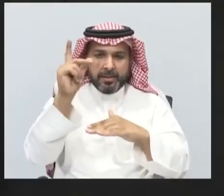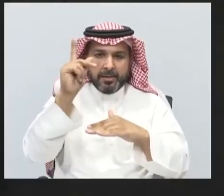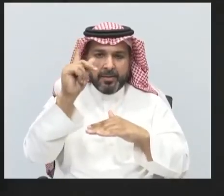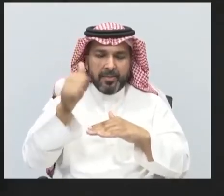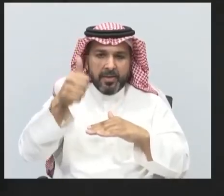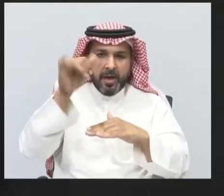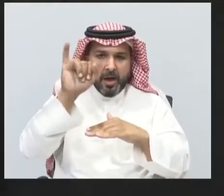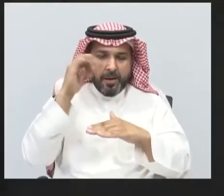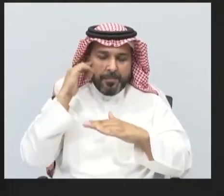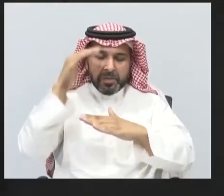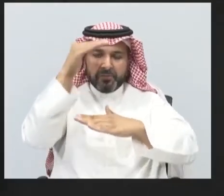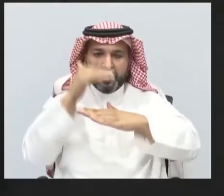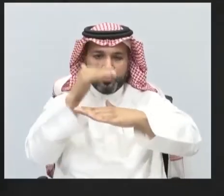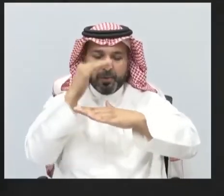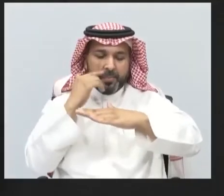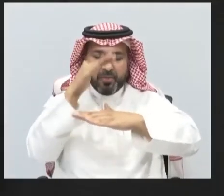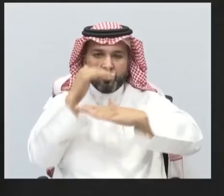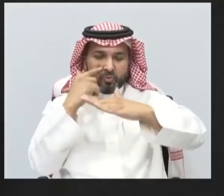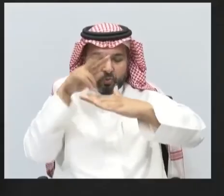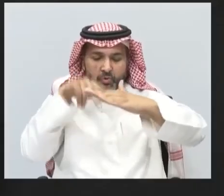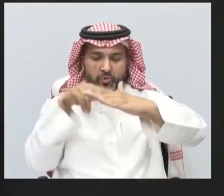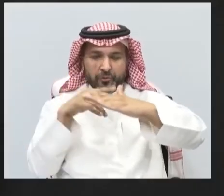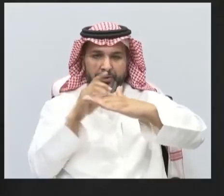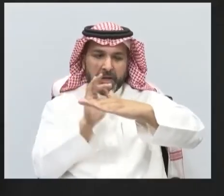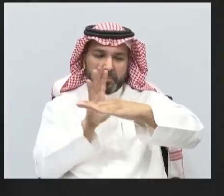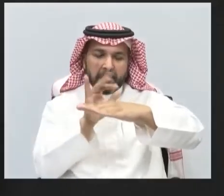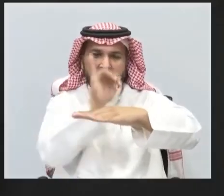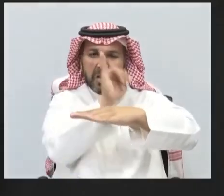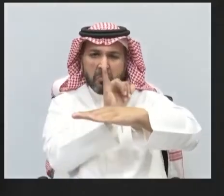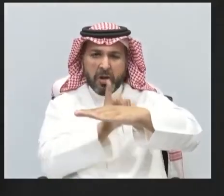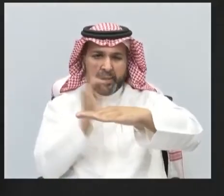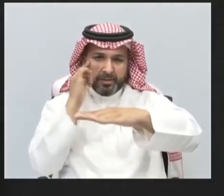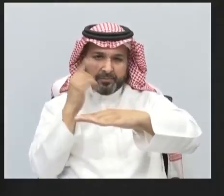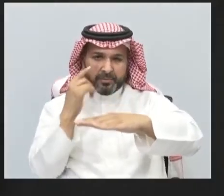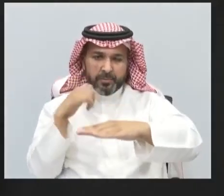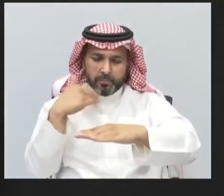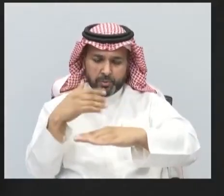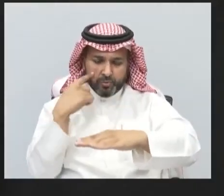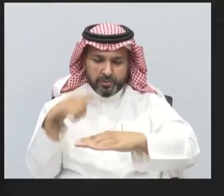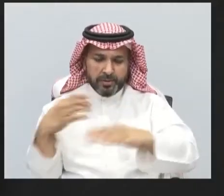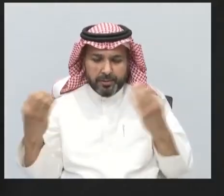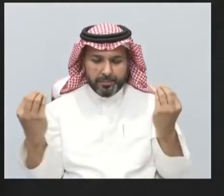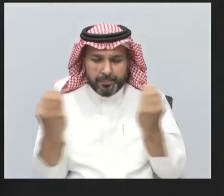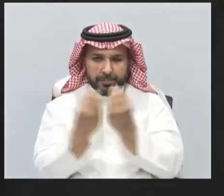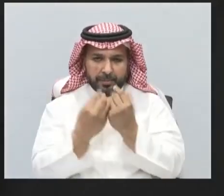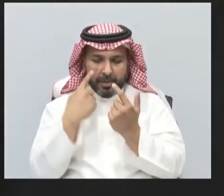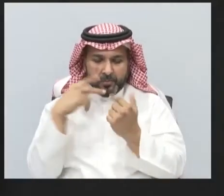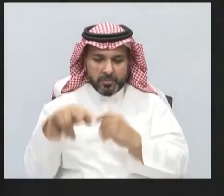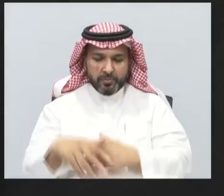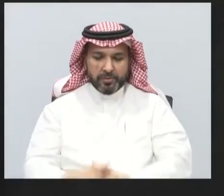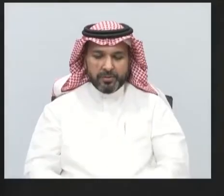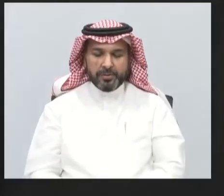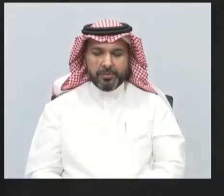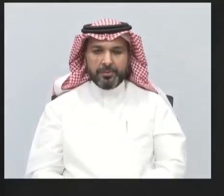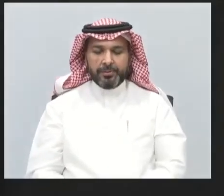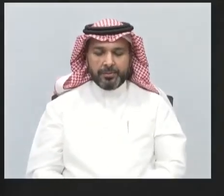التقاطع بكذا يكون عندي نقطتين النقطه الاولى هي بي والنقطه الاخرى اللي طلعتها من نقطه التقاطع عندي وبالتالي